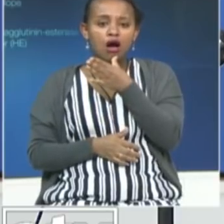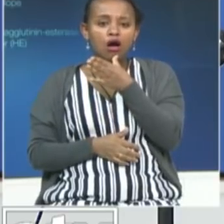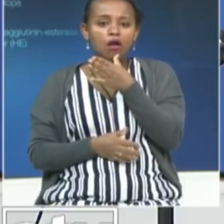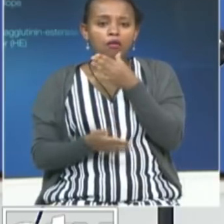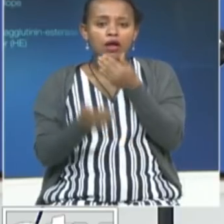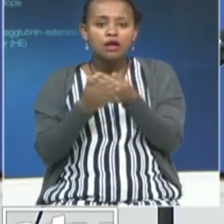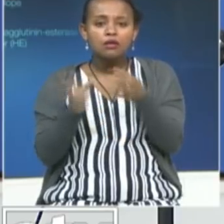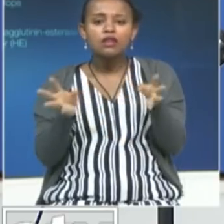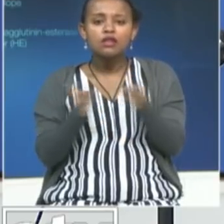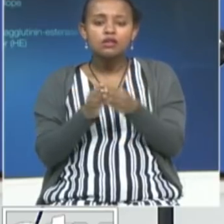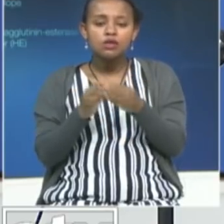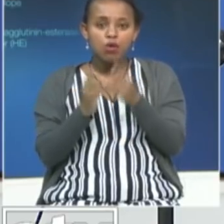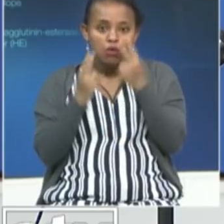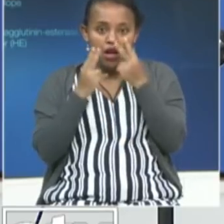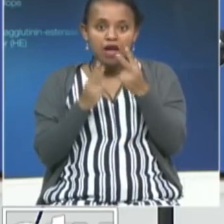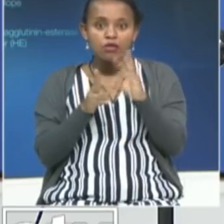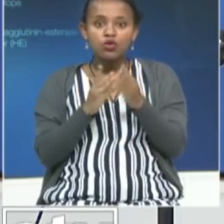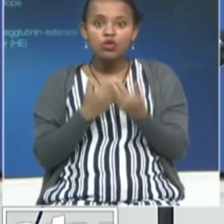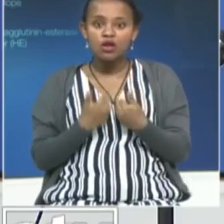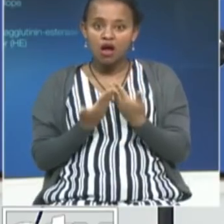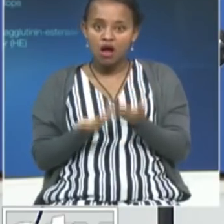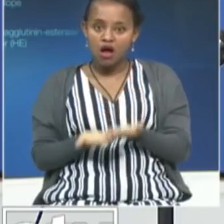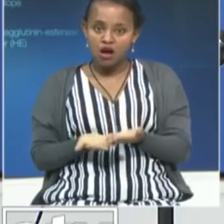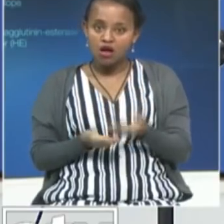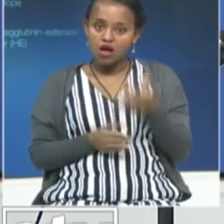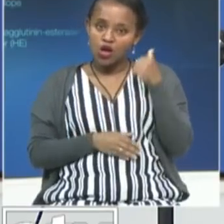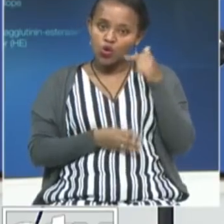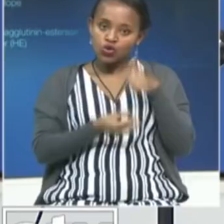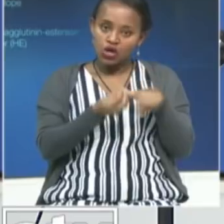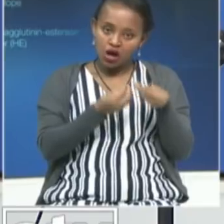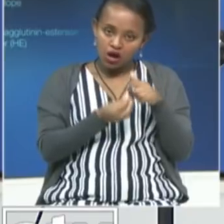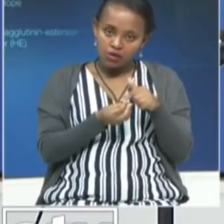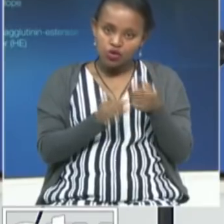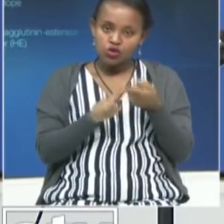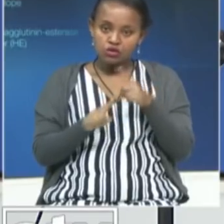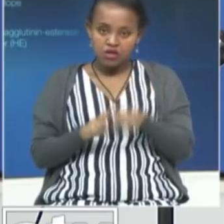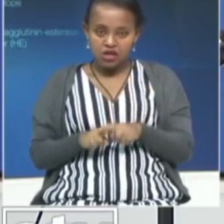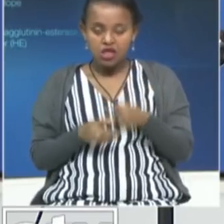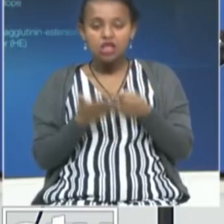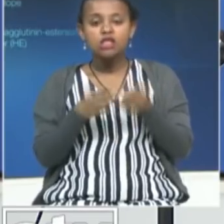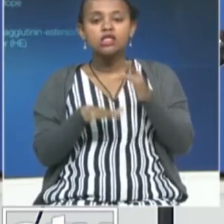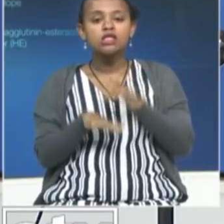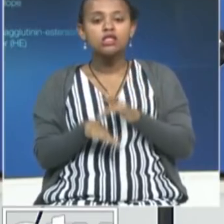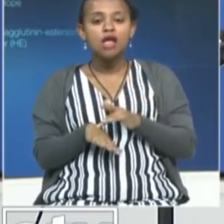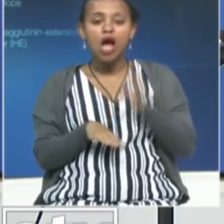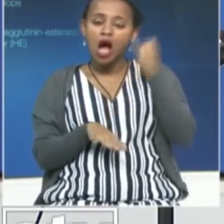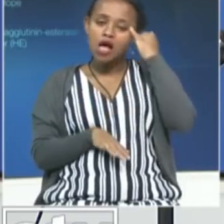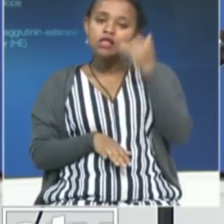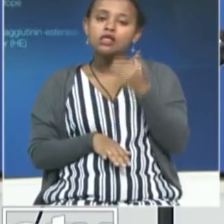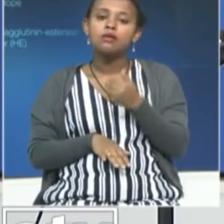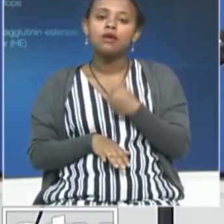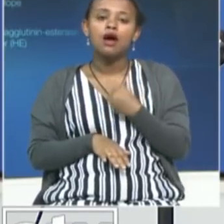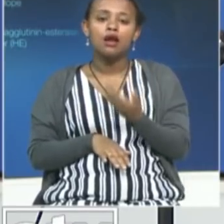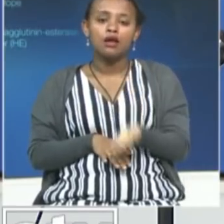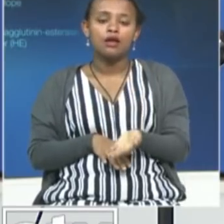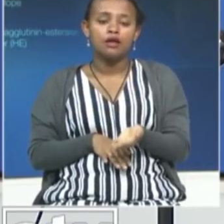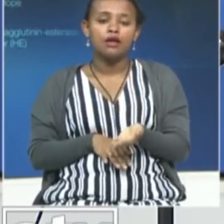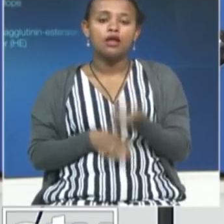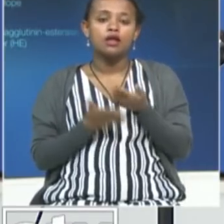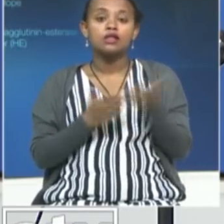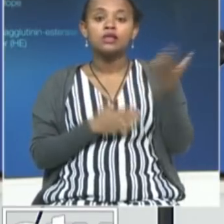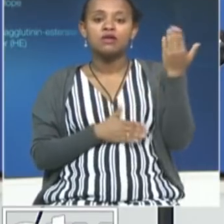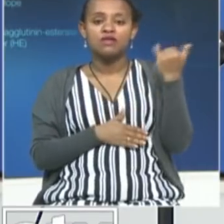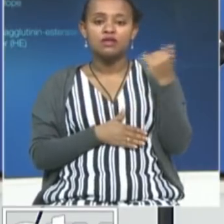ተሰብስበው የሚታይበት ሁኔታ አለ። ሌሎች ቦታዎችም ሌሎች አካባቢዎችም እንመለሳለን። እዚህ ላይ ሀሳብ ካለን እንጨምራለን። ከዛ በፊት ግን መስመር ላይ